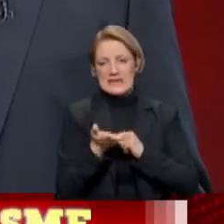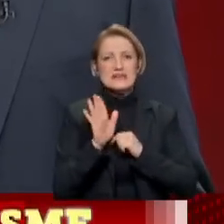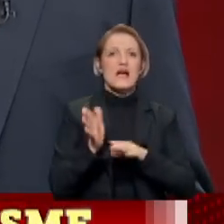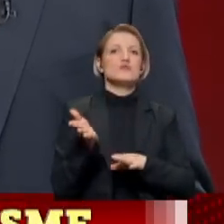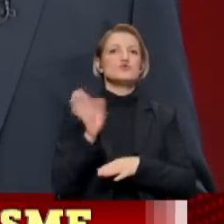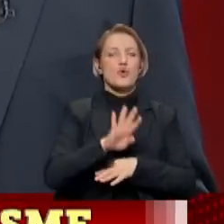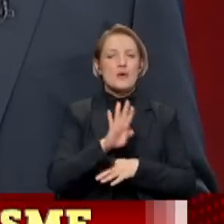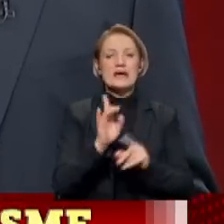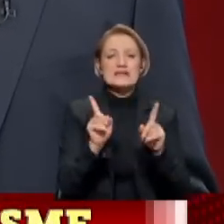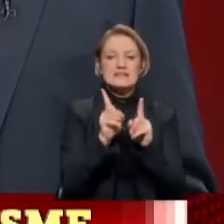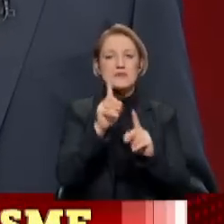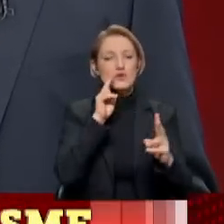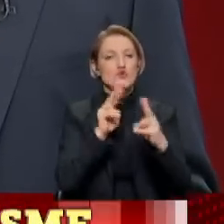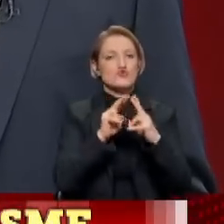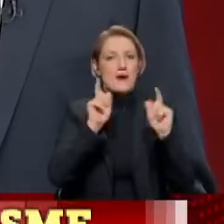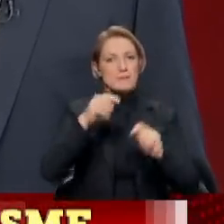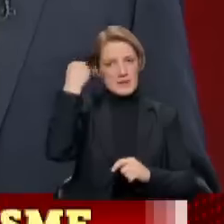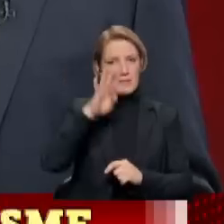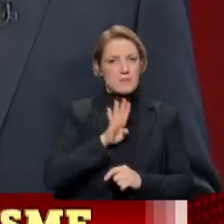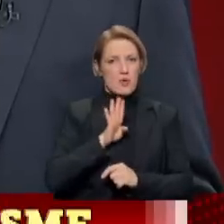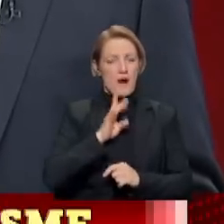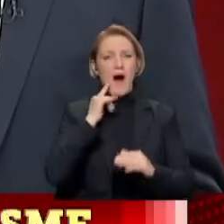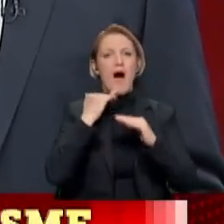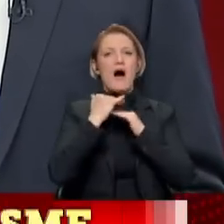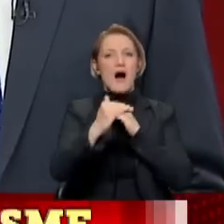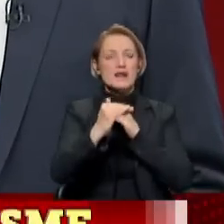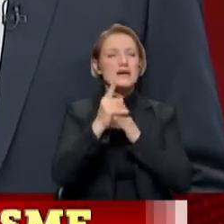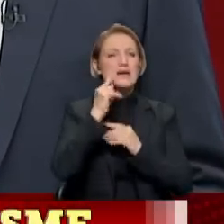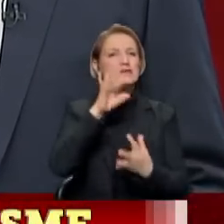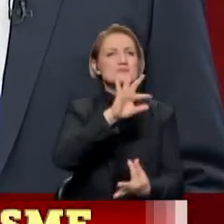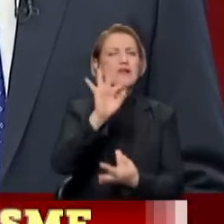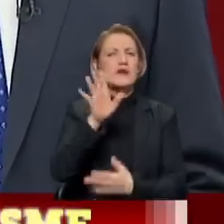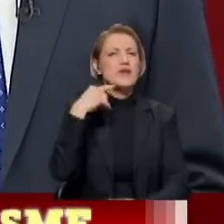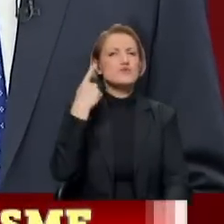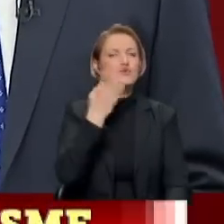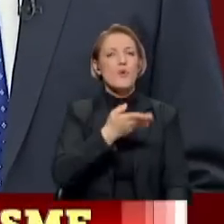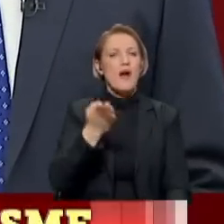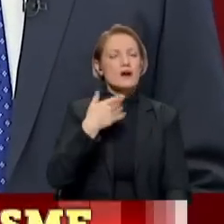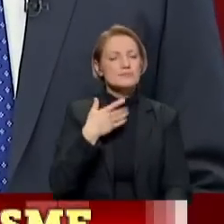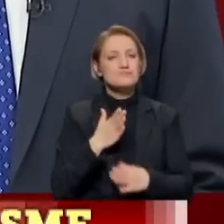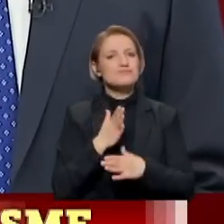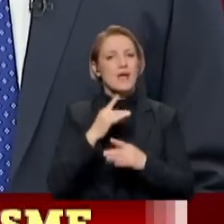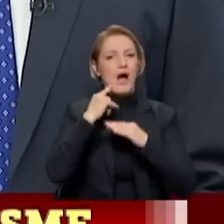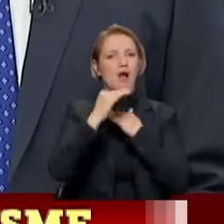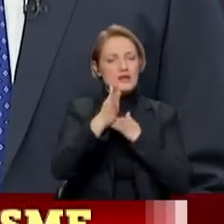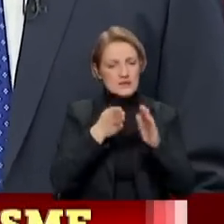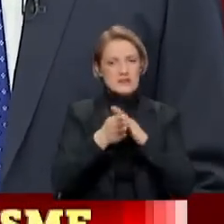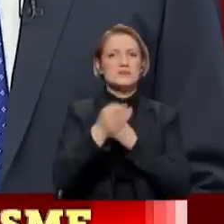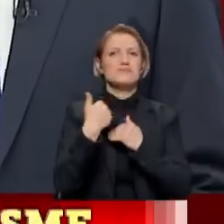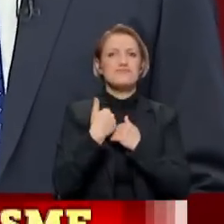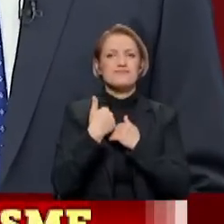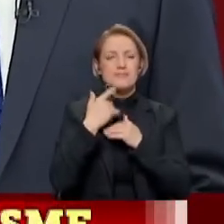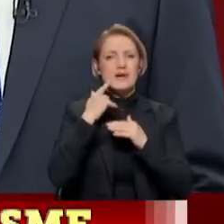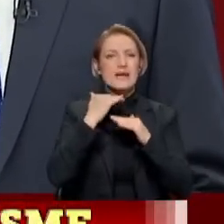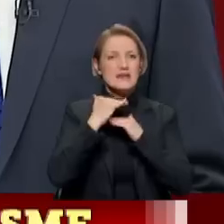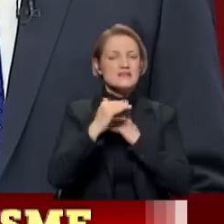yaptık Sayın İmamoğlu'yla. Sonra ben halkın arasına girdim. İnsanlar ne konuşuyor, ne düşünüyorlar diye. Ve insanların tamamı